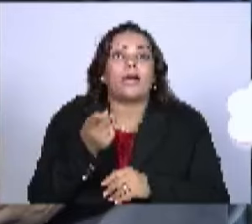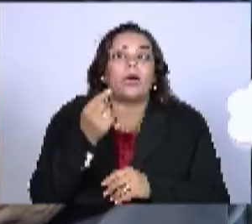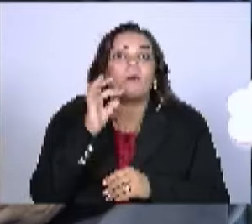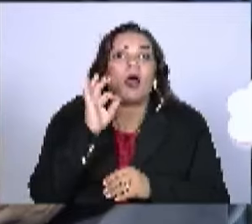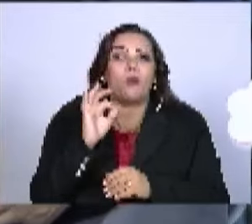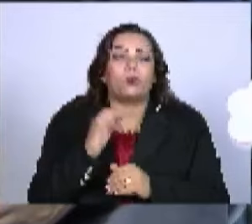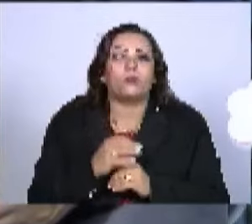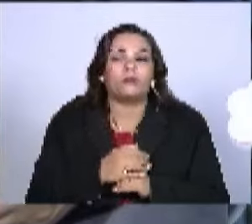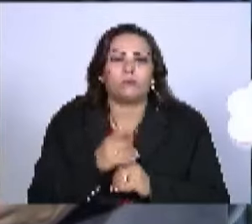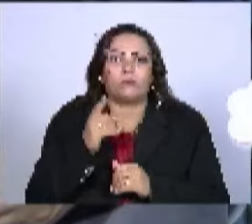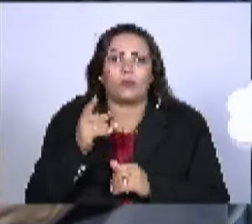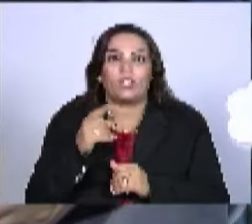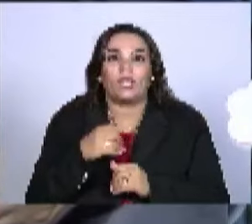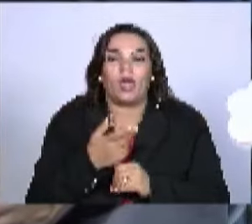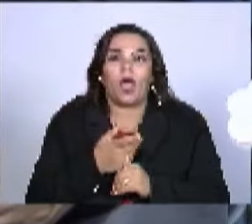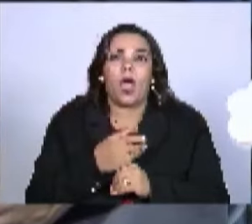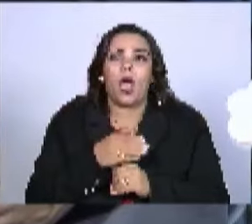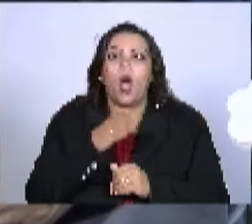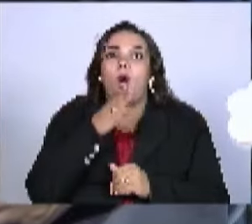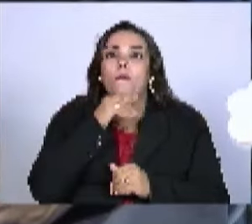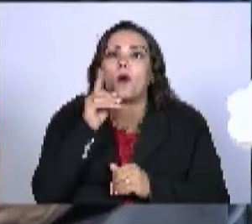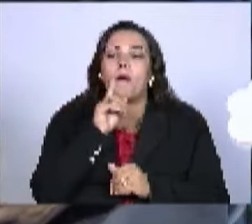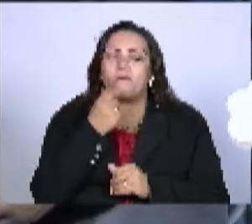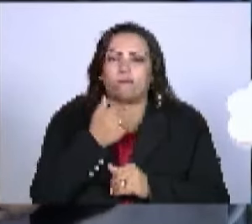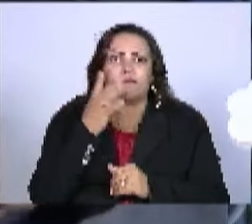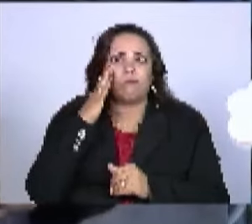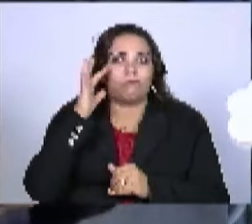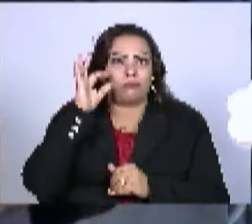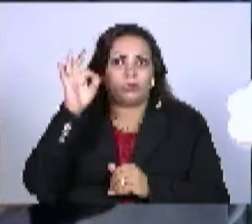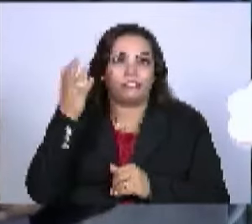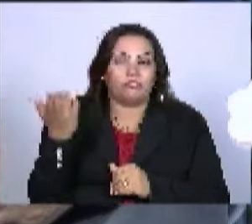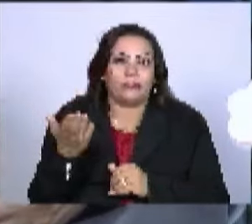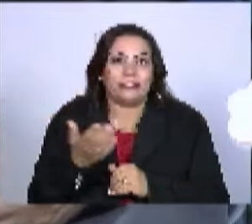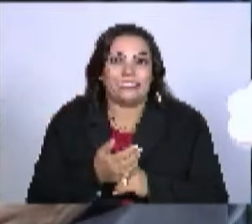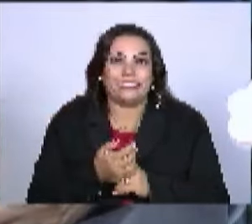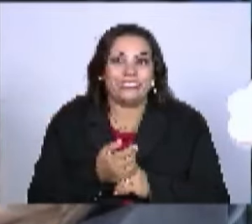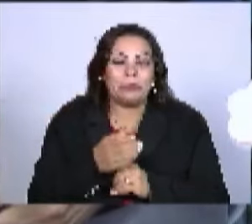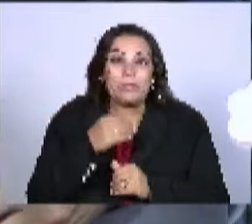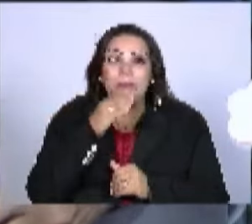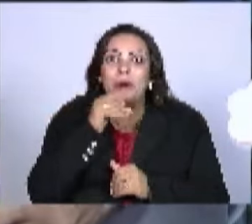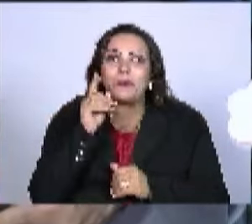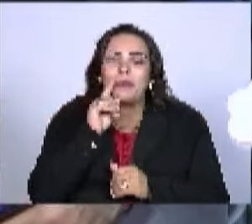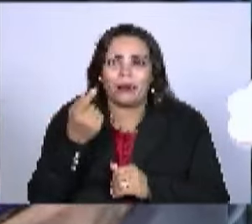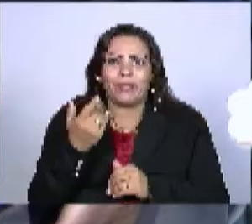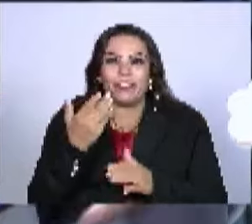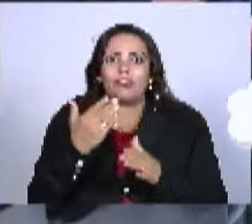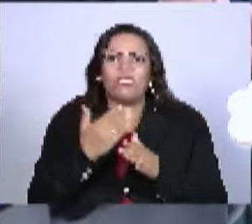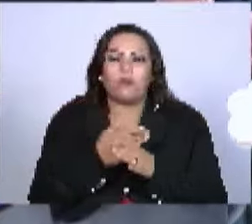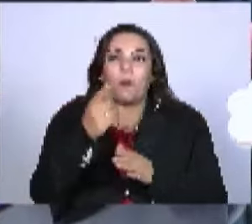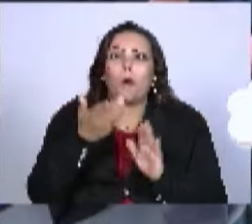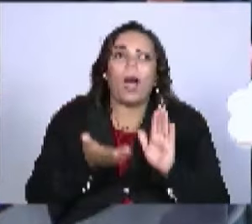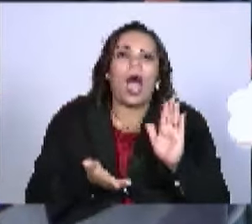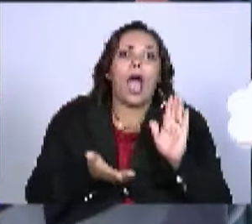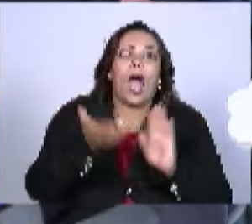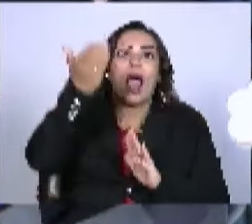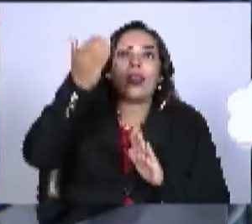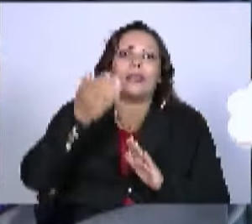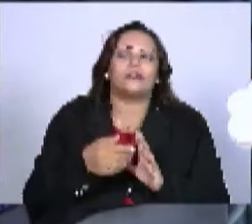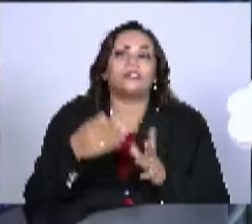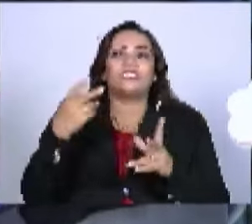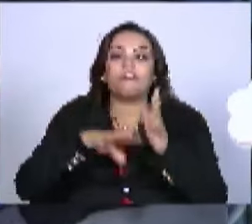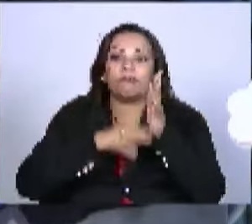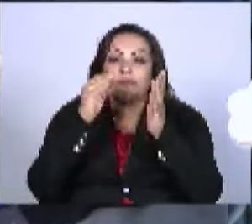اهلها ناس واعيين او انا عاجبني سبب رفض الاهل انه اعلى منه مع انه في العادي